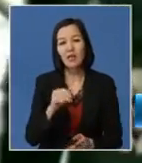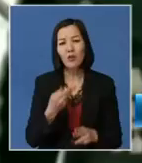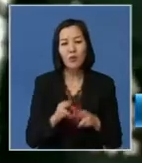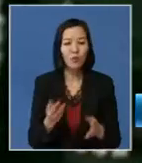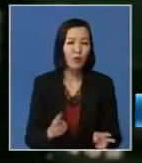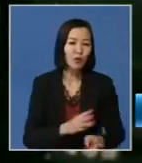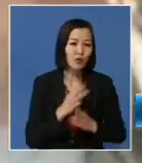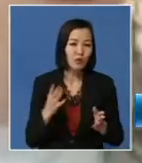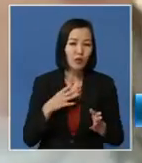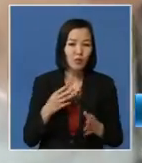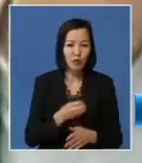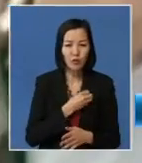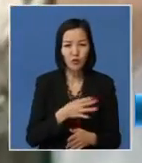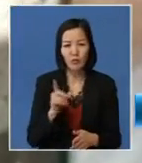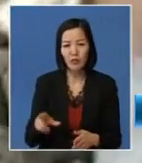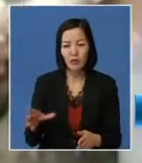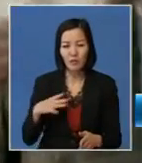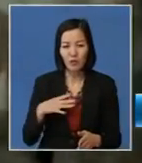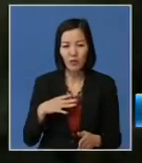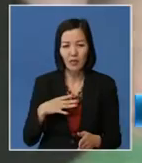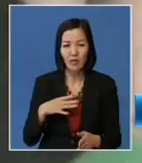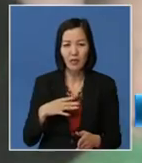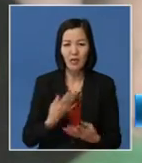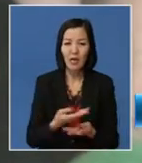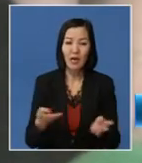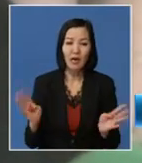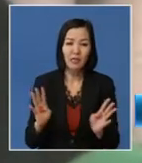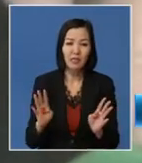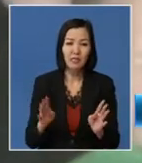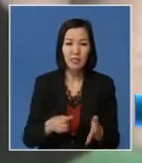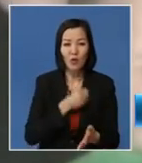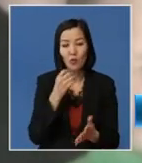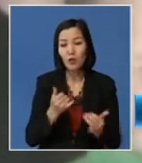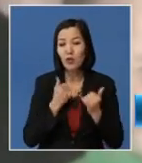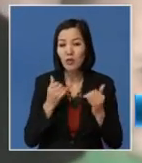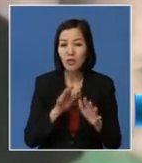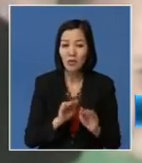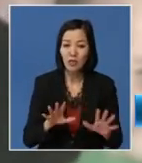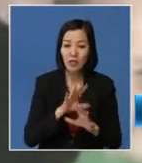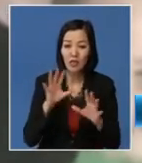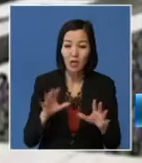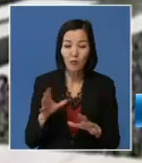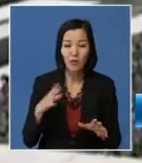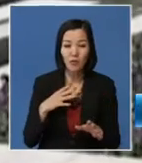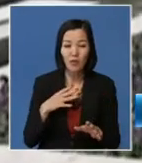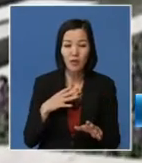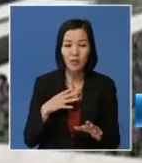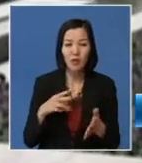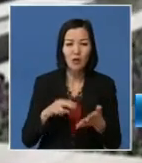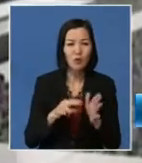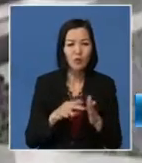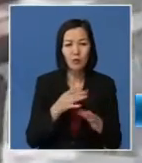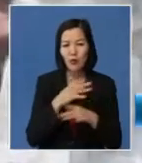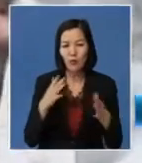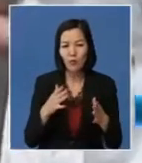құштартын, жүрегі жомарт жан болатын, айналасына жан жылуын шашып, үлкенге қолғанат, кішіге қамқор болып жүретін. Жоспарда